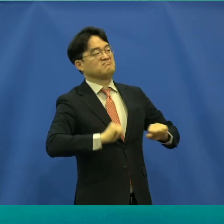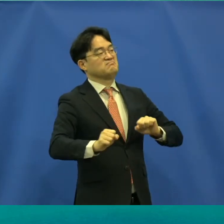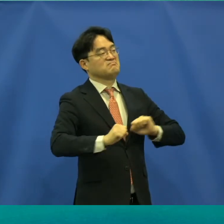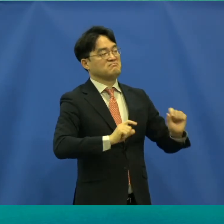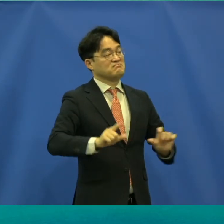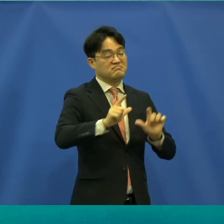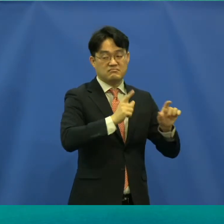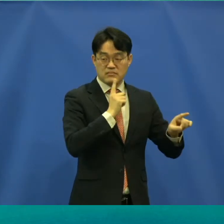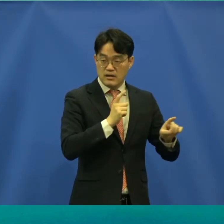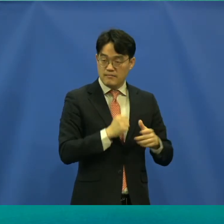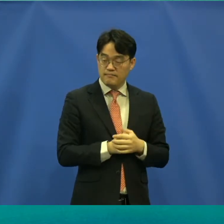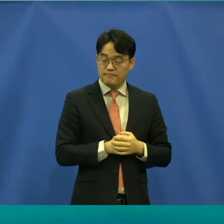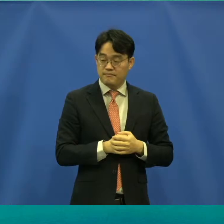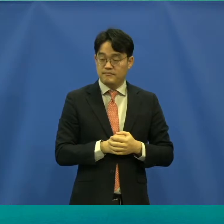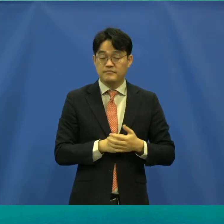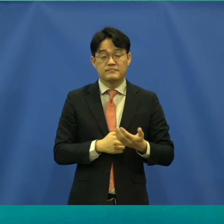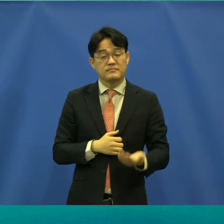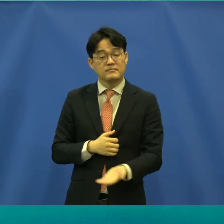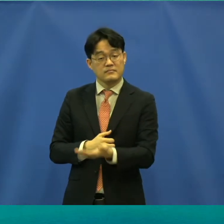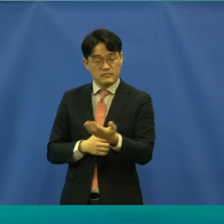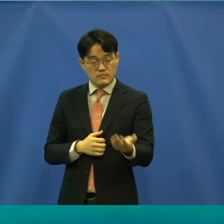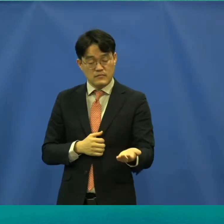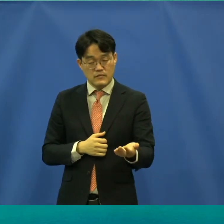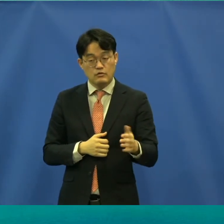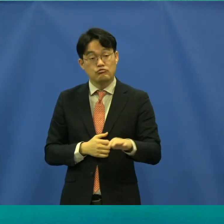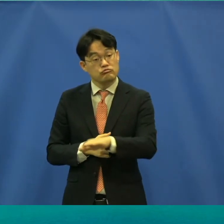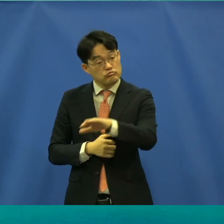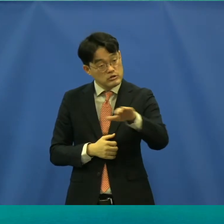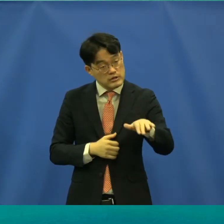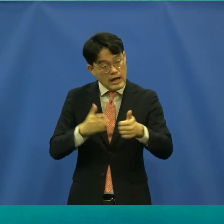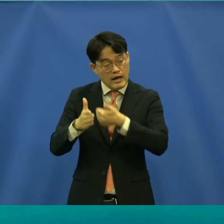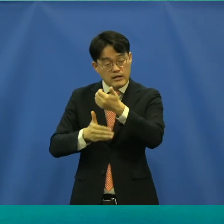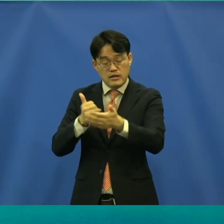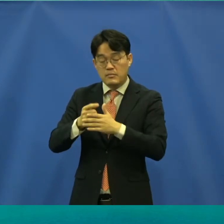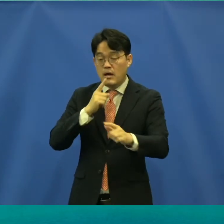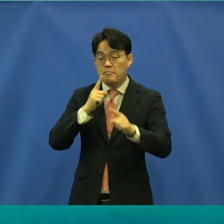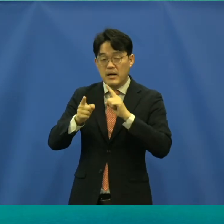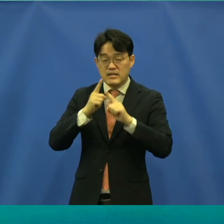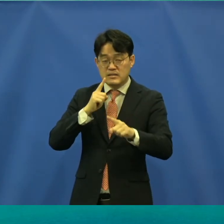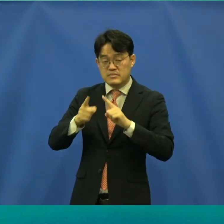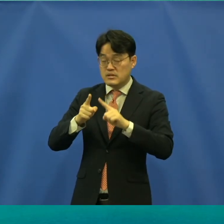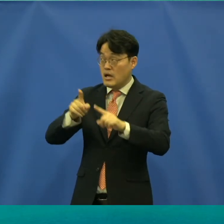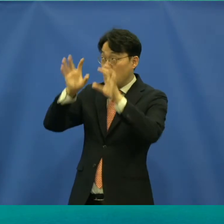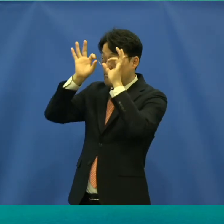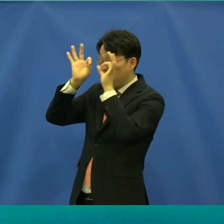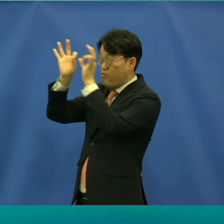귀의 용도는 하나님의 말씀을 듣기 위하여 주신 것입니다.